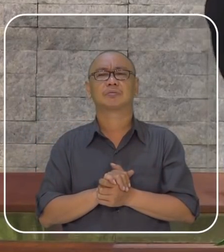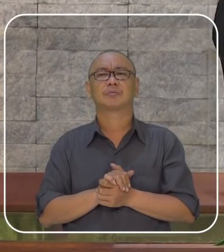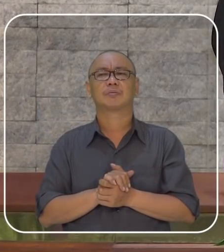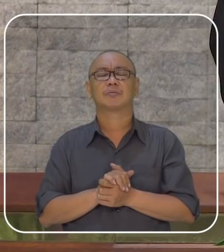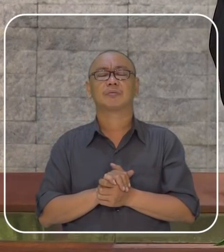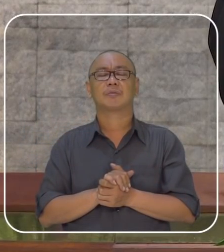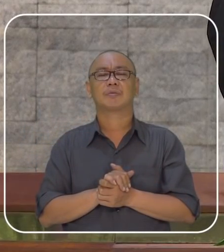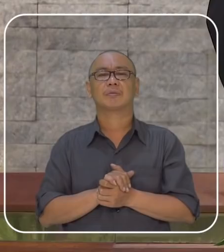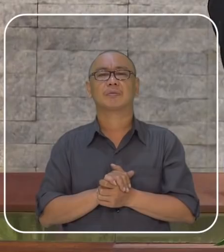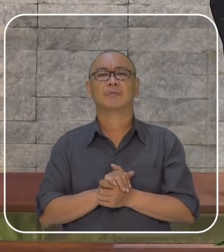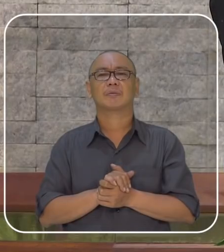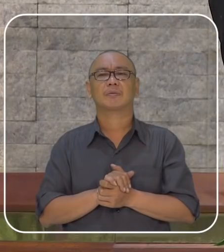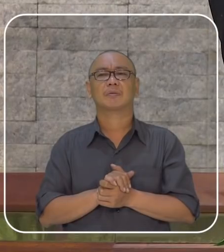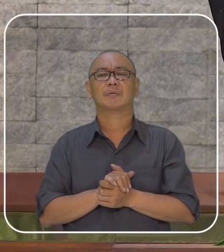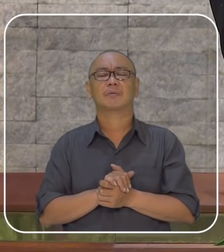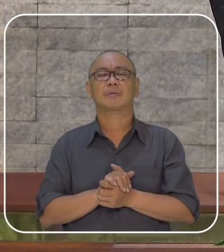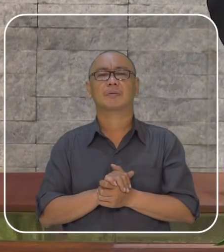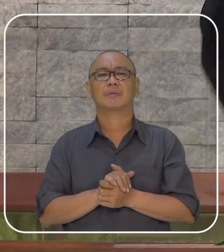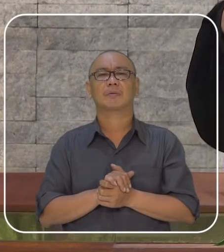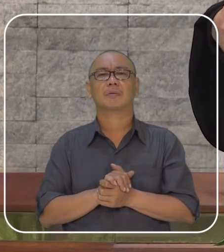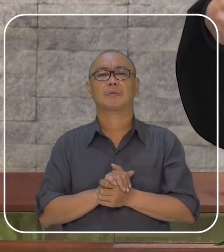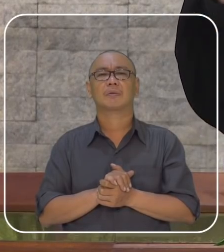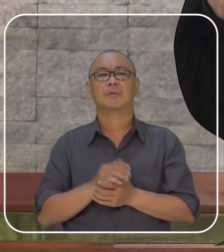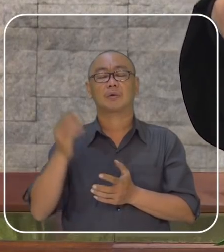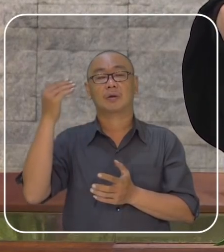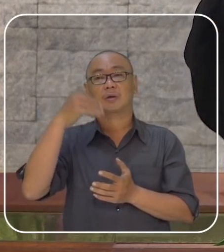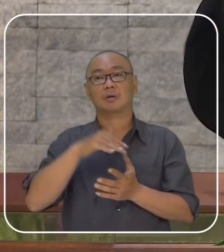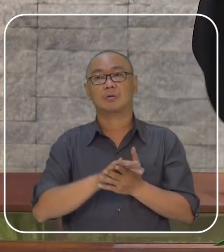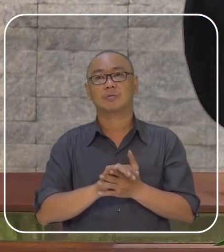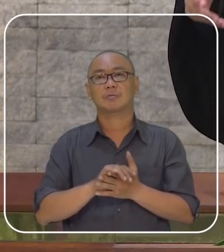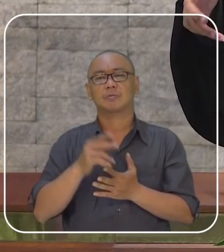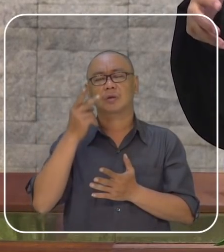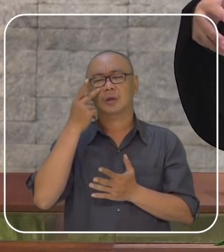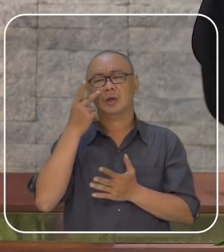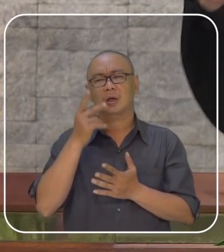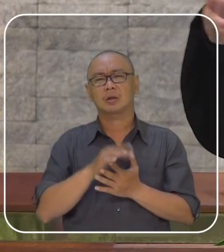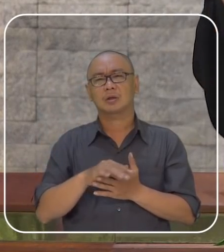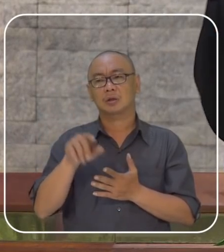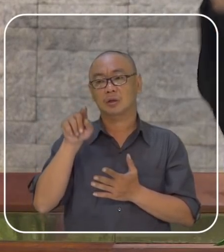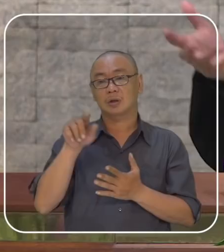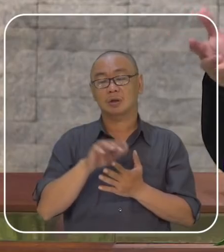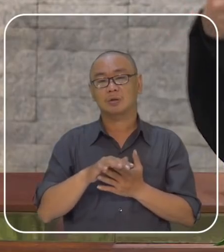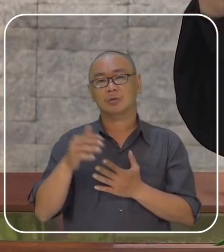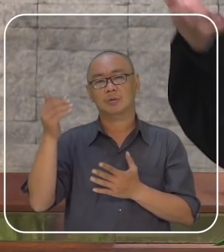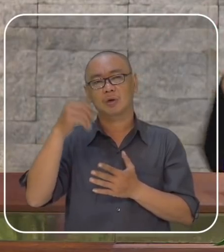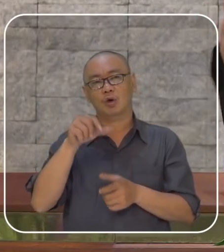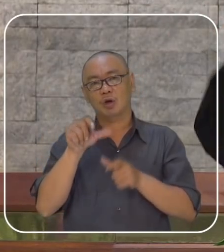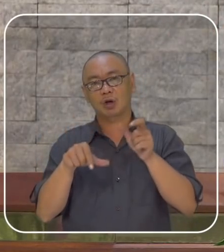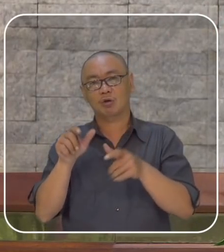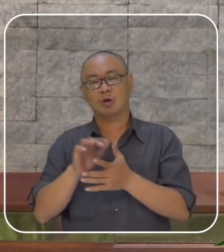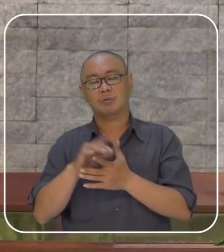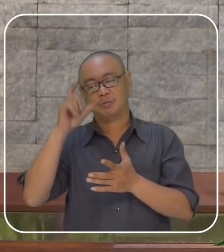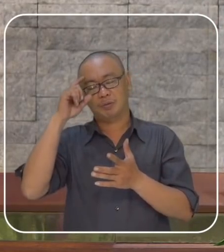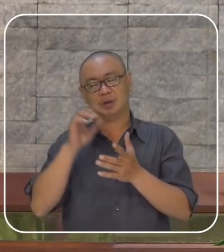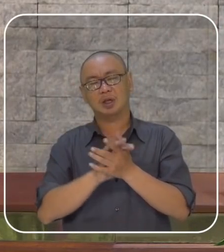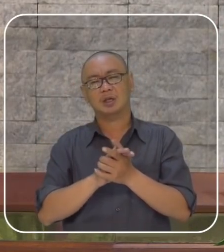Tetapi ketika dia mau datang kepada Tuhan dan melihat perilaku dan tindakan orang-orang percaya